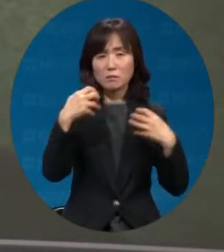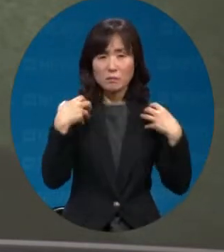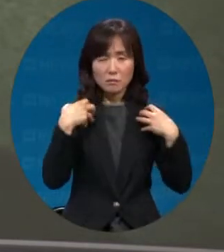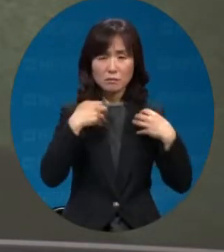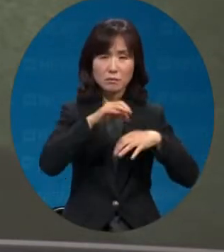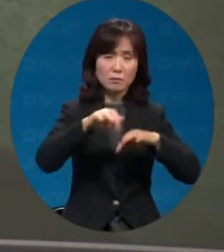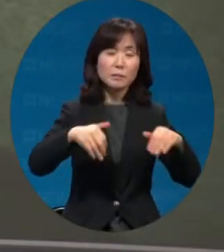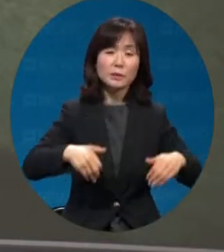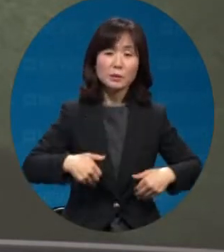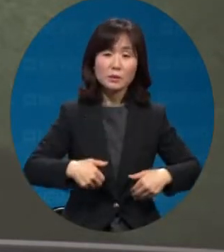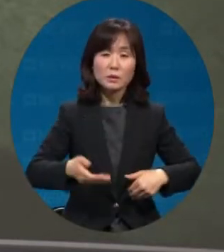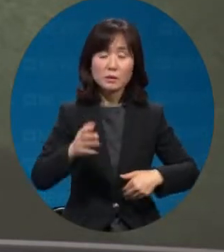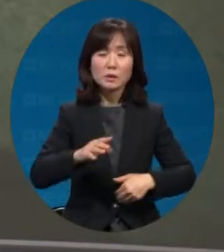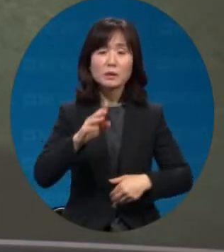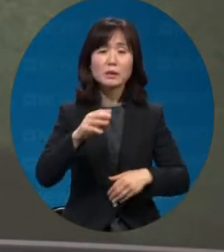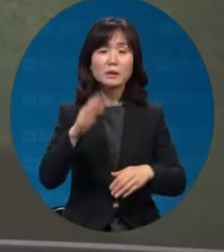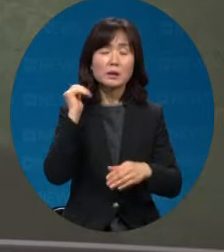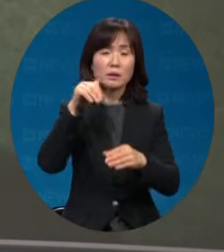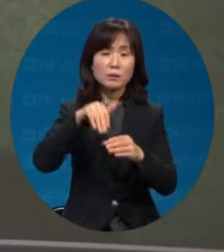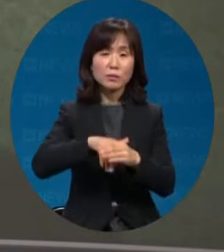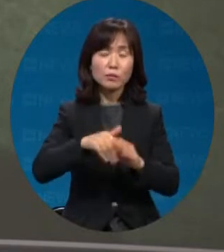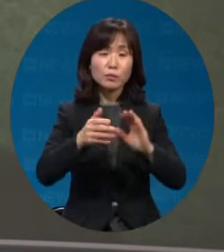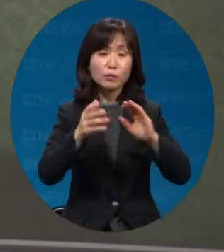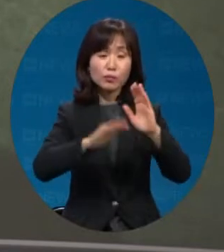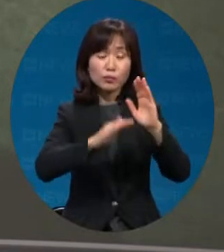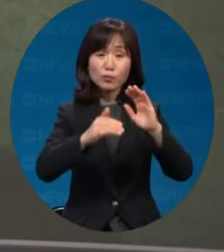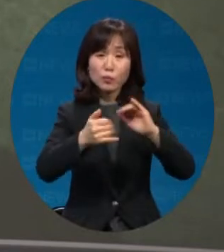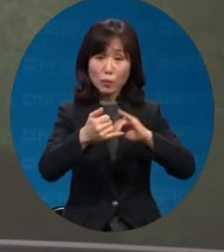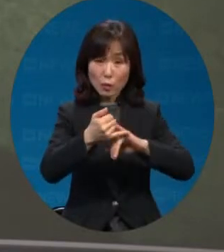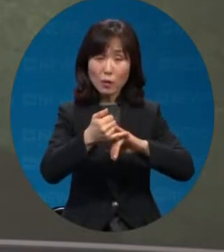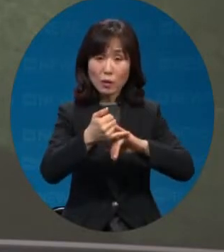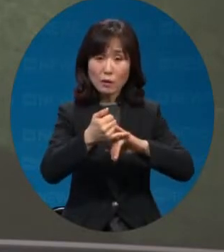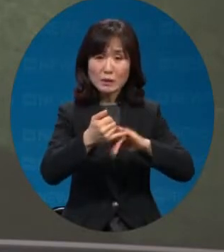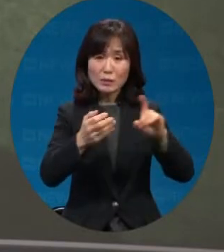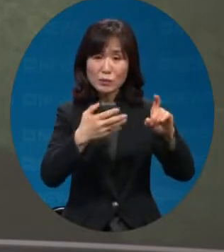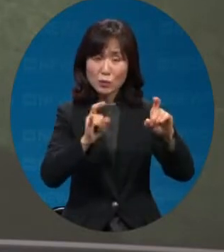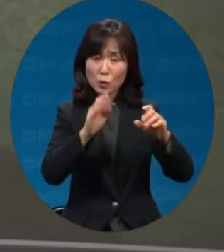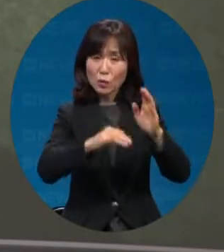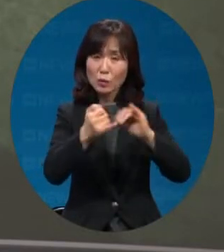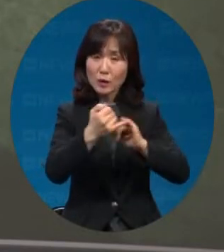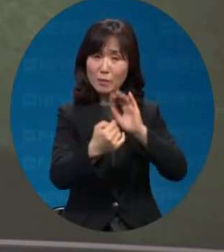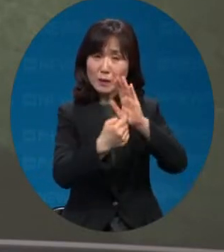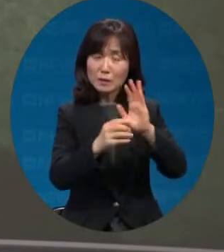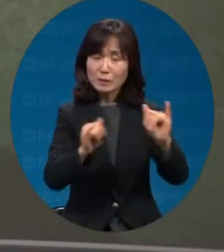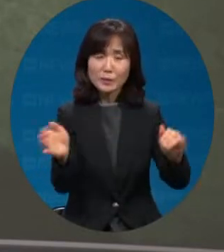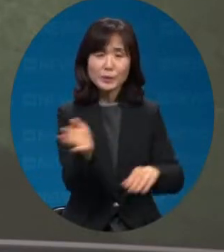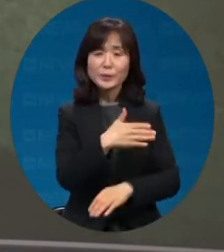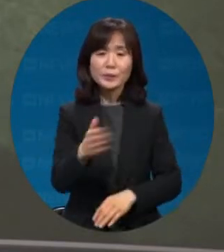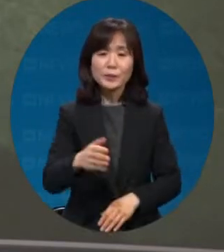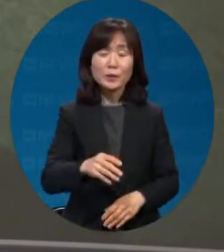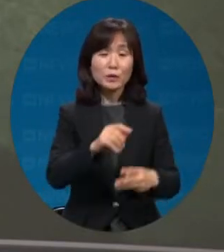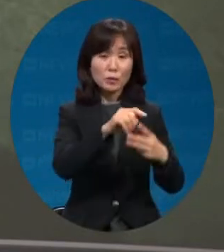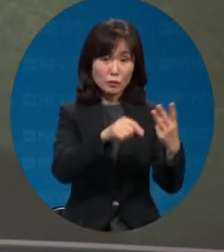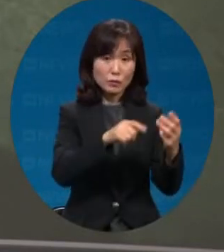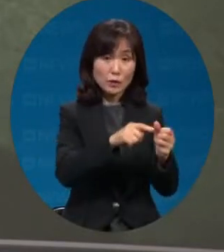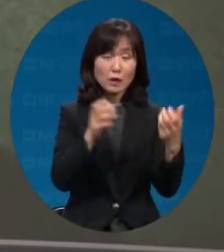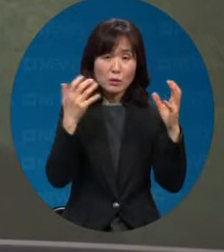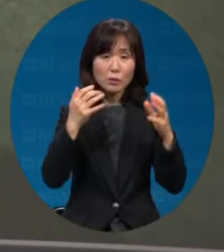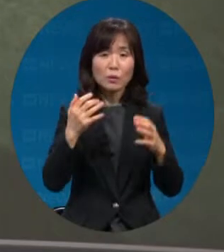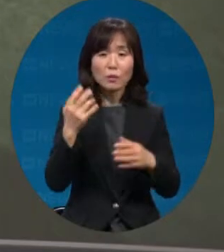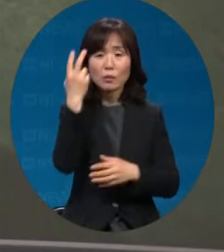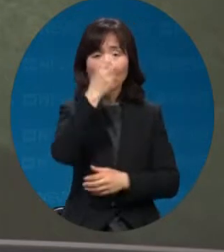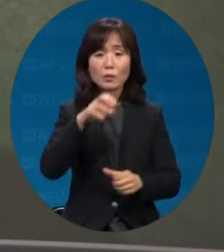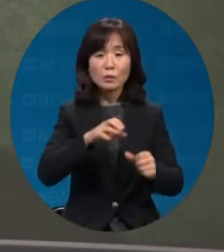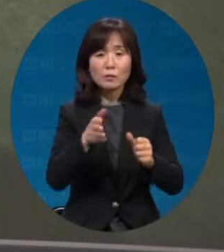대책을 10대 공약으로 내놓은 후보는 단 한 명도 없었습니다. 국민의힘 윤석열 후보는 아동보호 전문기관을